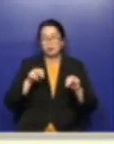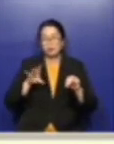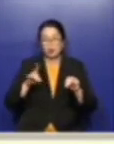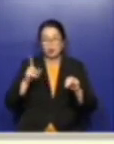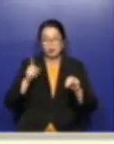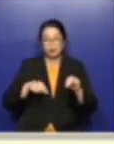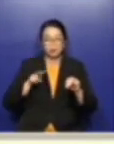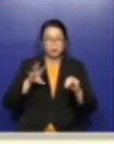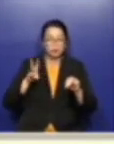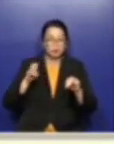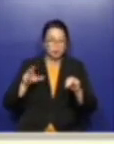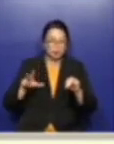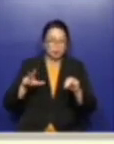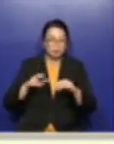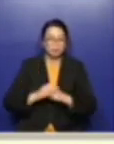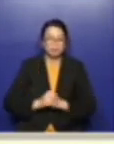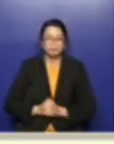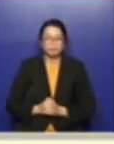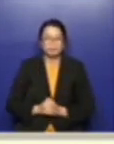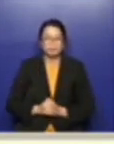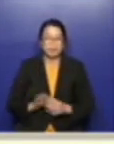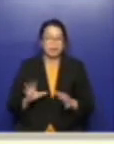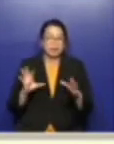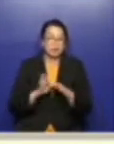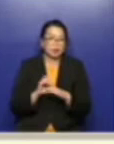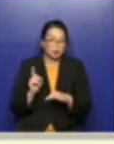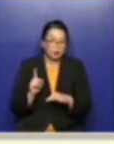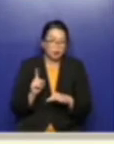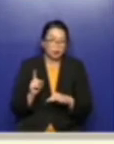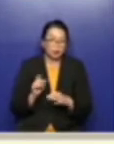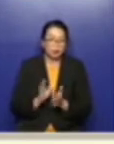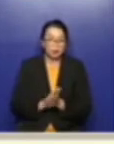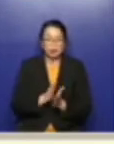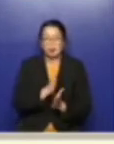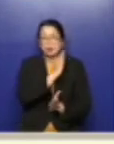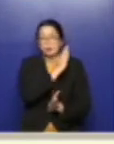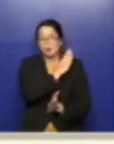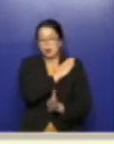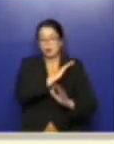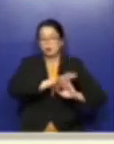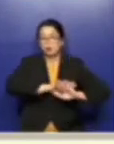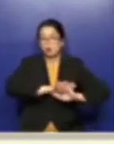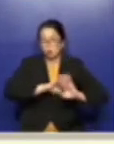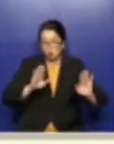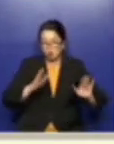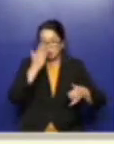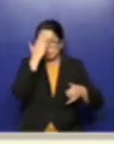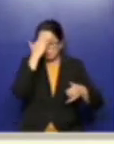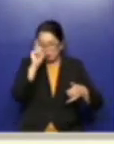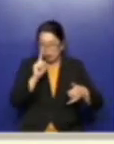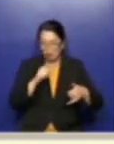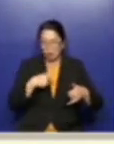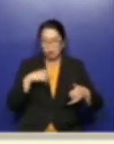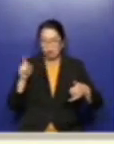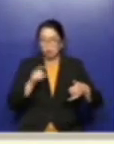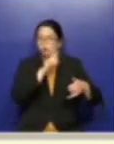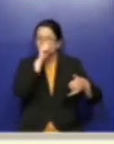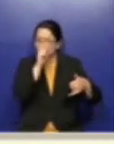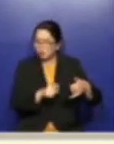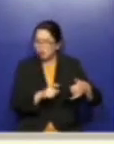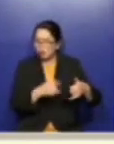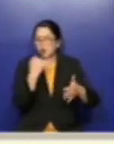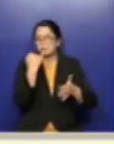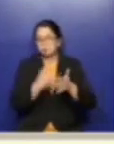2563เช่นกันครับก็เรื่องการพ้นจากความเป็นพระภิกษุกรณีต้องหาว่ากระทำความผิ